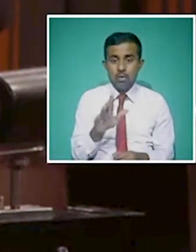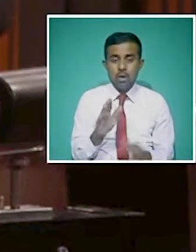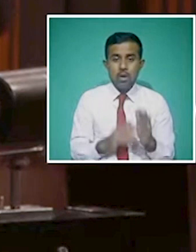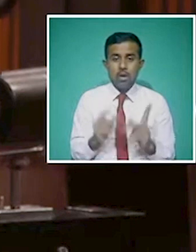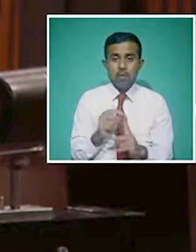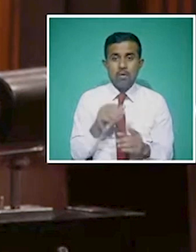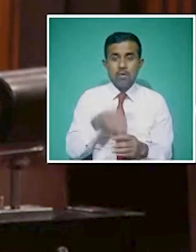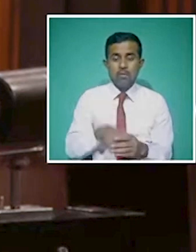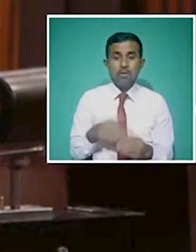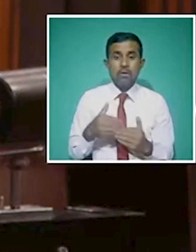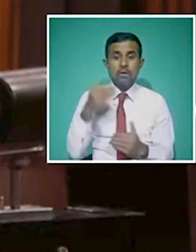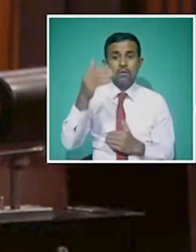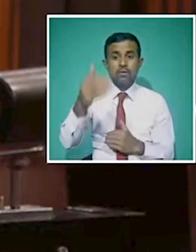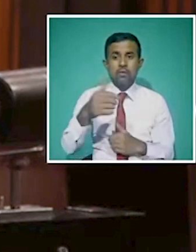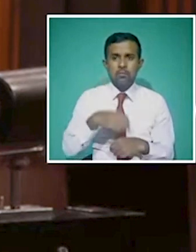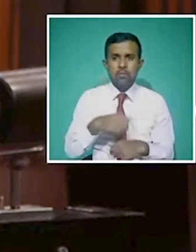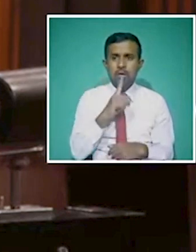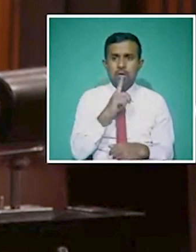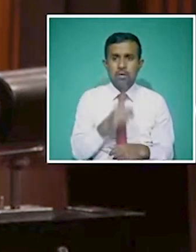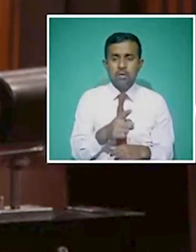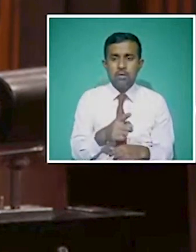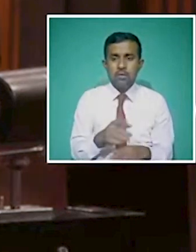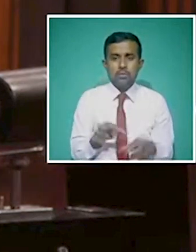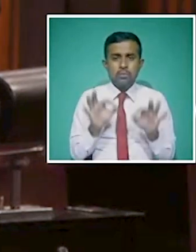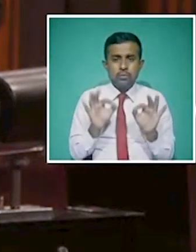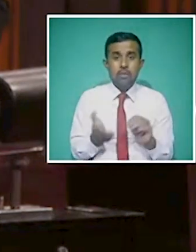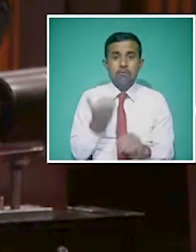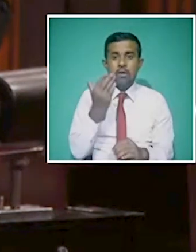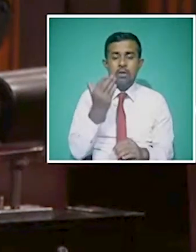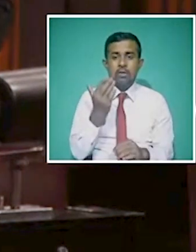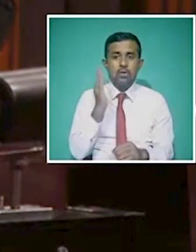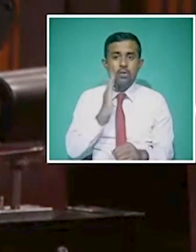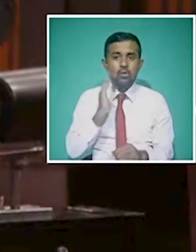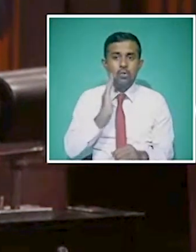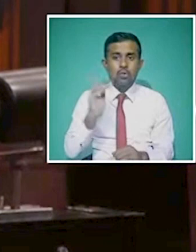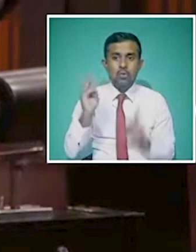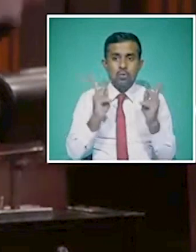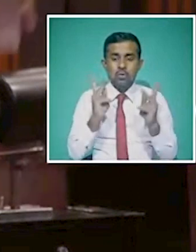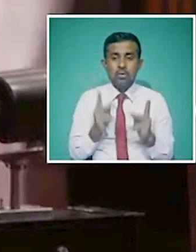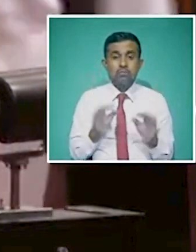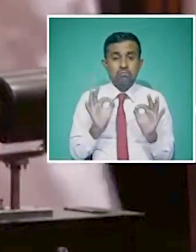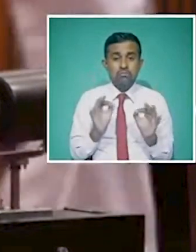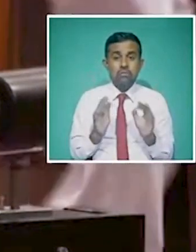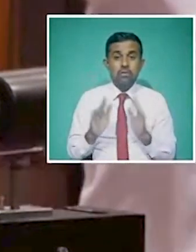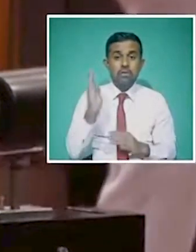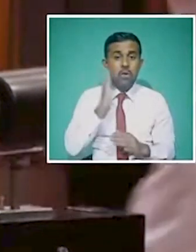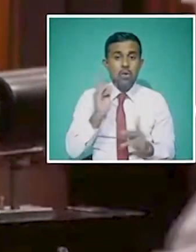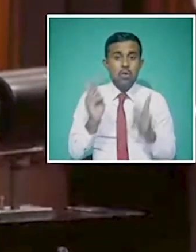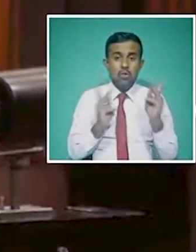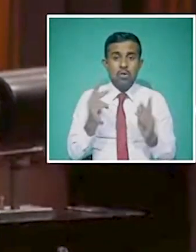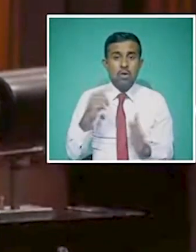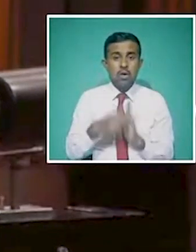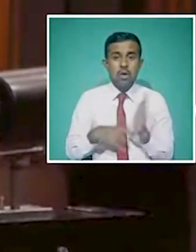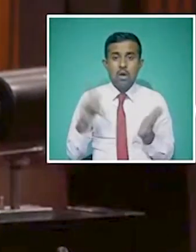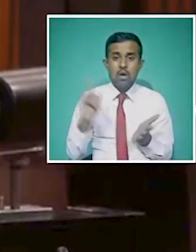අමාත්‍යංශය හරහා ඉදිරි අනාගතයේදී මම නම් කියන්නේ මේ ක්වොලිටි එක වැඩි සුද්දෝ පොඩ්ඩක් ක්වොලිටි එකකින් වැඩි වෙච්ච සුද්ද අපිට මේ ලංකාවට